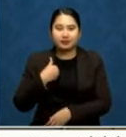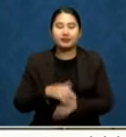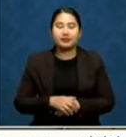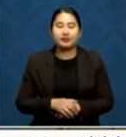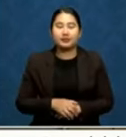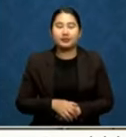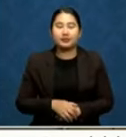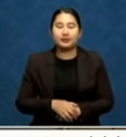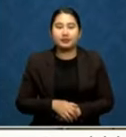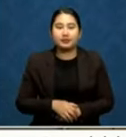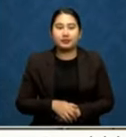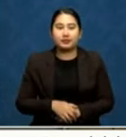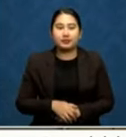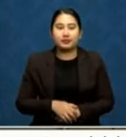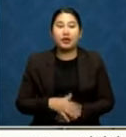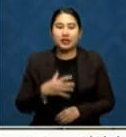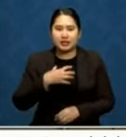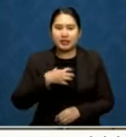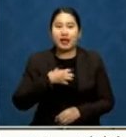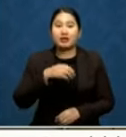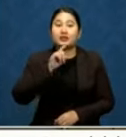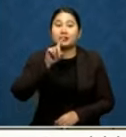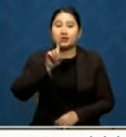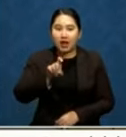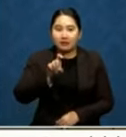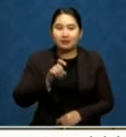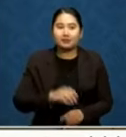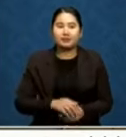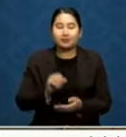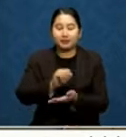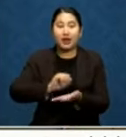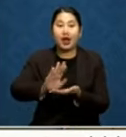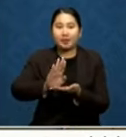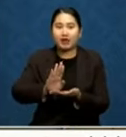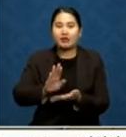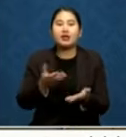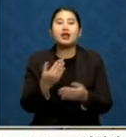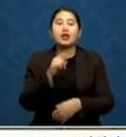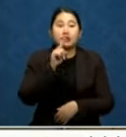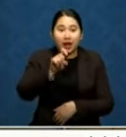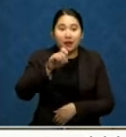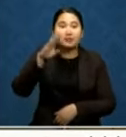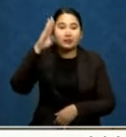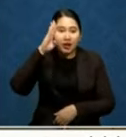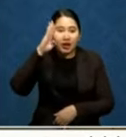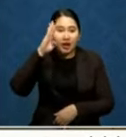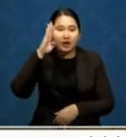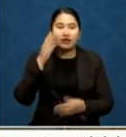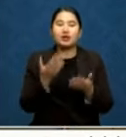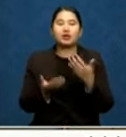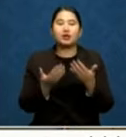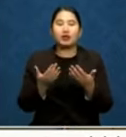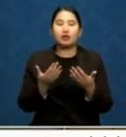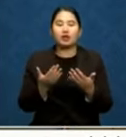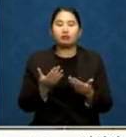ติผมอยากถามทางสถาบันแห่งนี้หรือถามกองทัพไม่ว่าถามถูกที่หรือเปล่